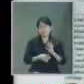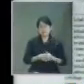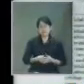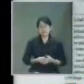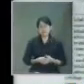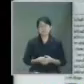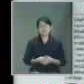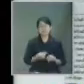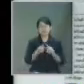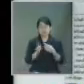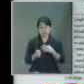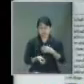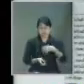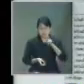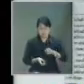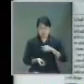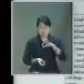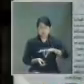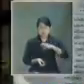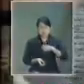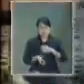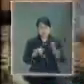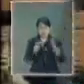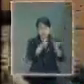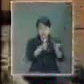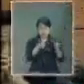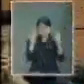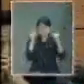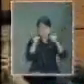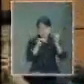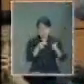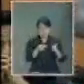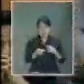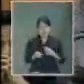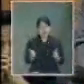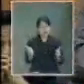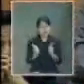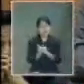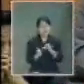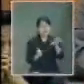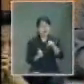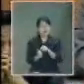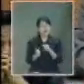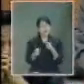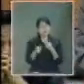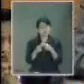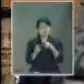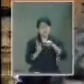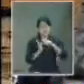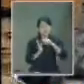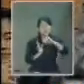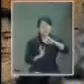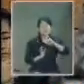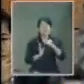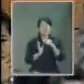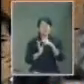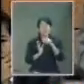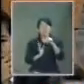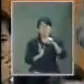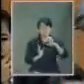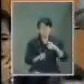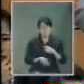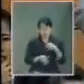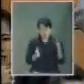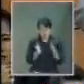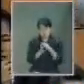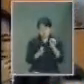ๆถ้าผมมีเจตนาจะเล่นนายกนะครับผมก็ต้องเอาท่านจุรินทร์เข้าไปไว้แล้วผมก็ไม่เอาผมไม่เอาก